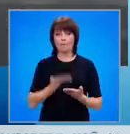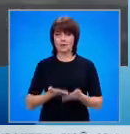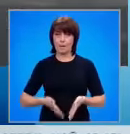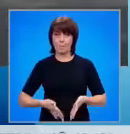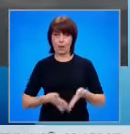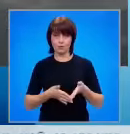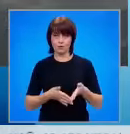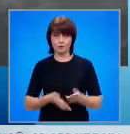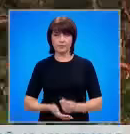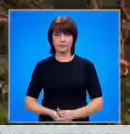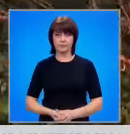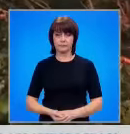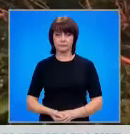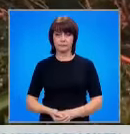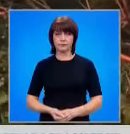и още.